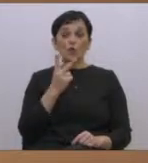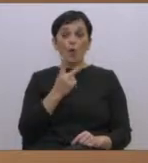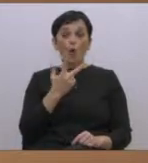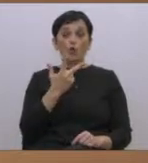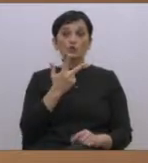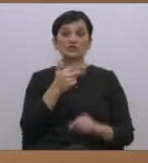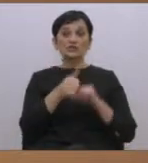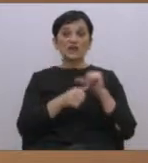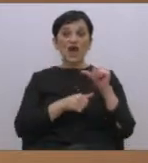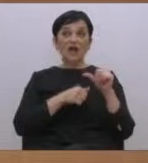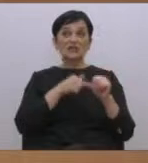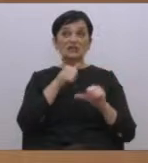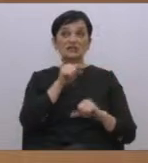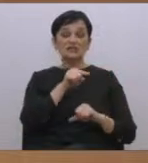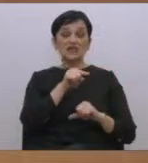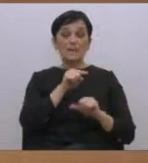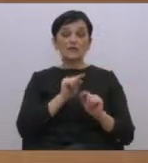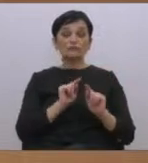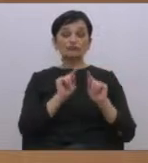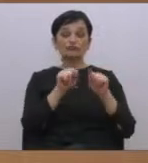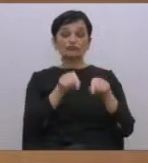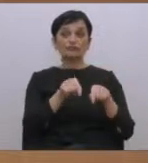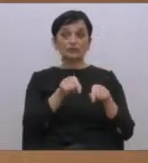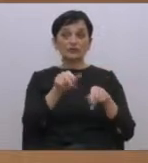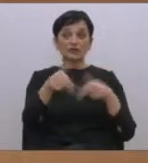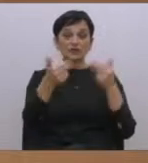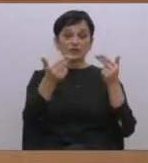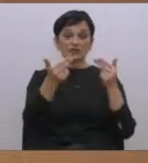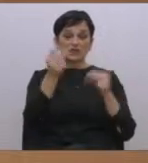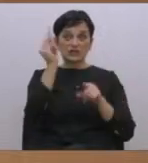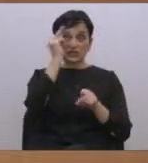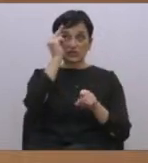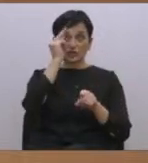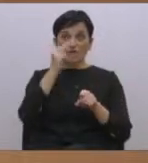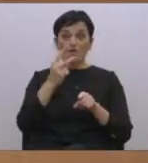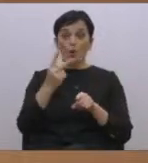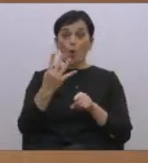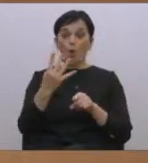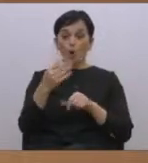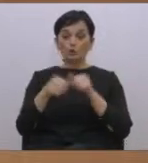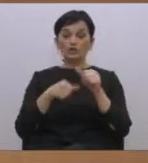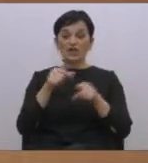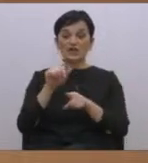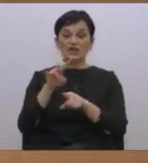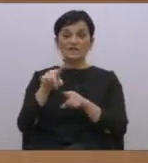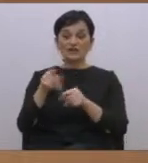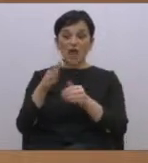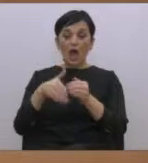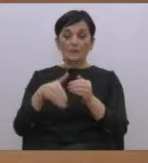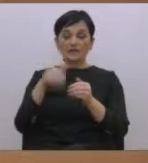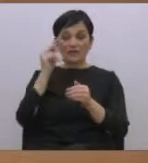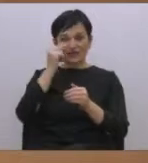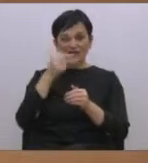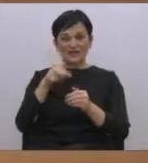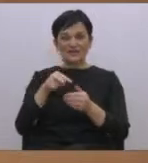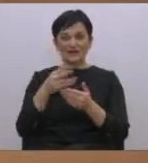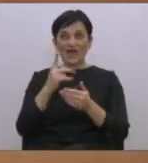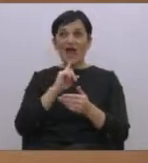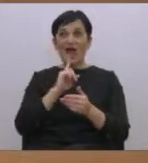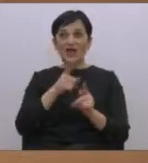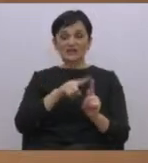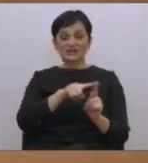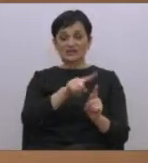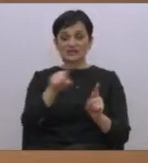23-ში და ჩაირიცხა დისტანციურ სწავლებაზე, მაგრამ 24 წლის ივნისში ამთავრებს სწავლას თუ ივლისში ხო ეს ერთწლიანი